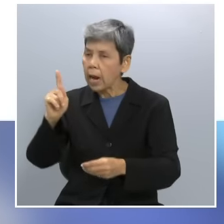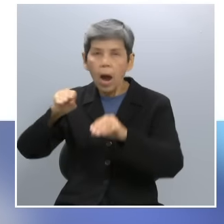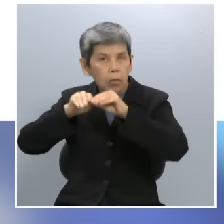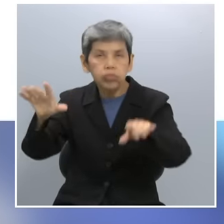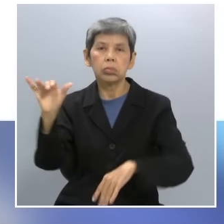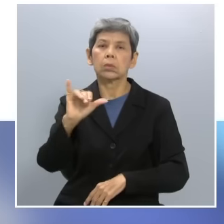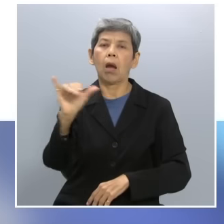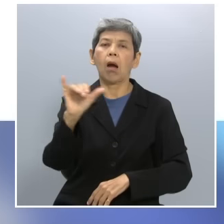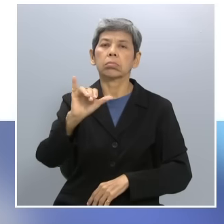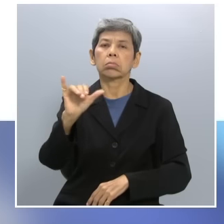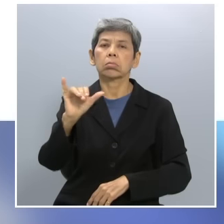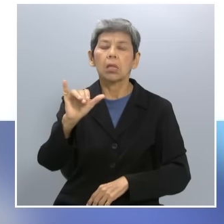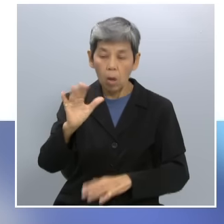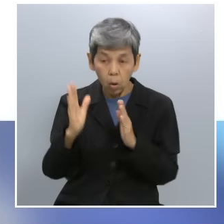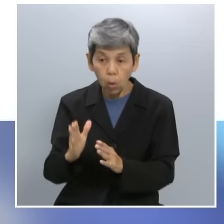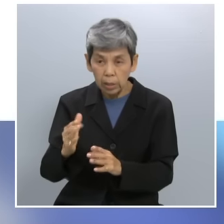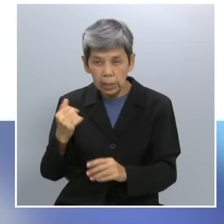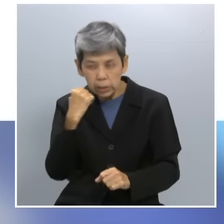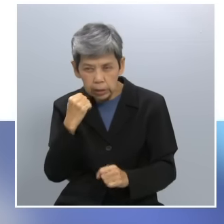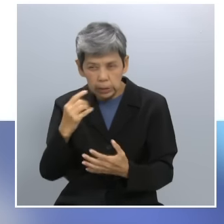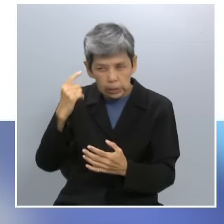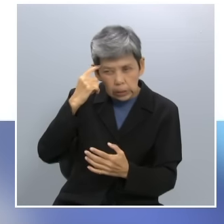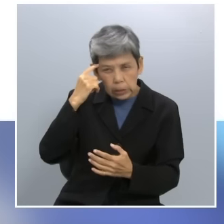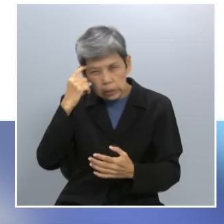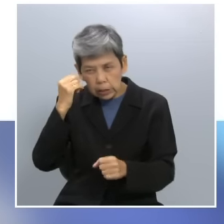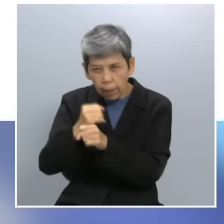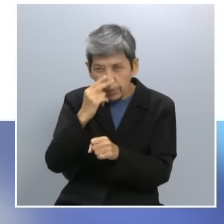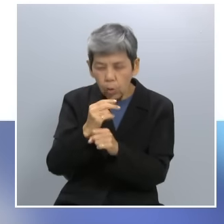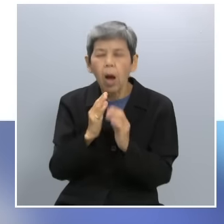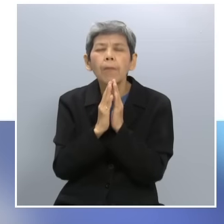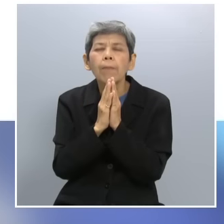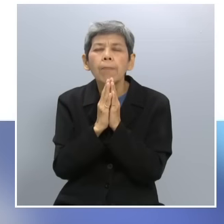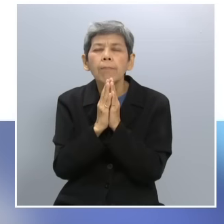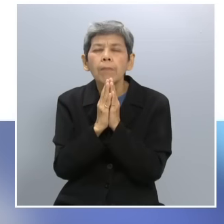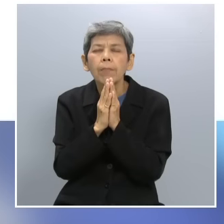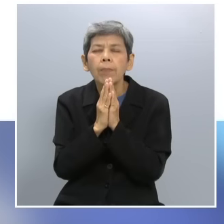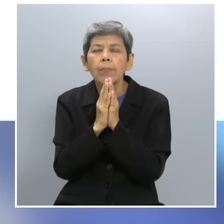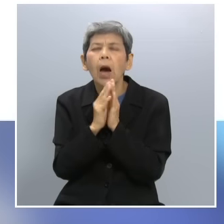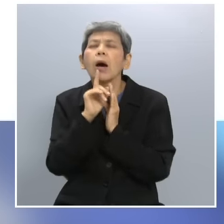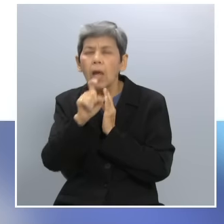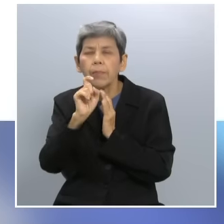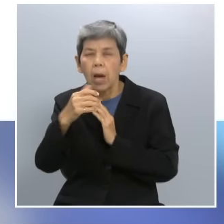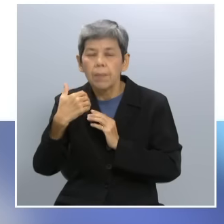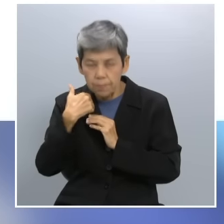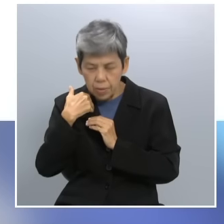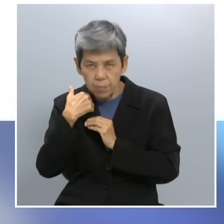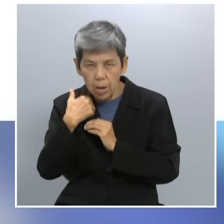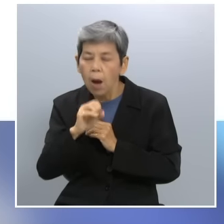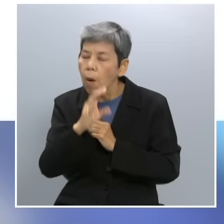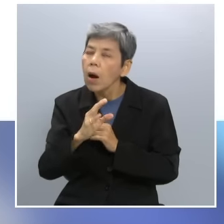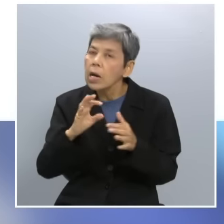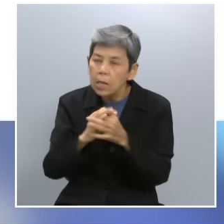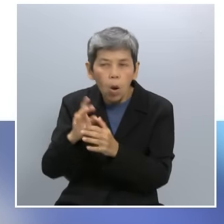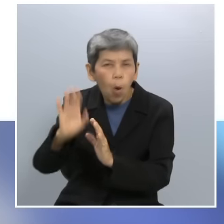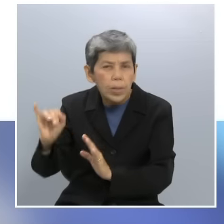ออกค่ะเนี่ยนะครับบางทีคนตายอาจจะกำลังปกป้องคนร้ายก็ได้ครับลองจุดทู่บอกดูสิครับหรืออีกทางมีคนในบอกความเคลื่อนไหว